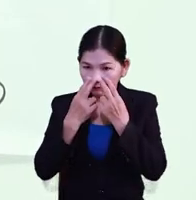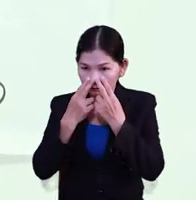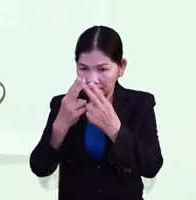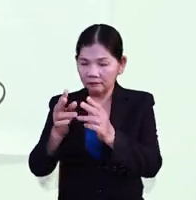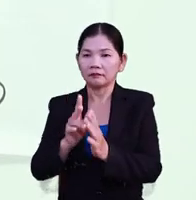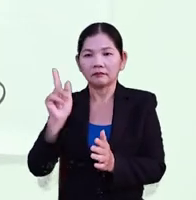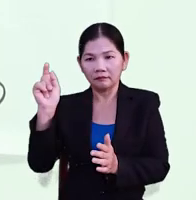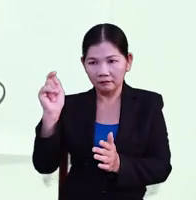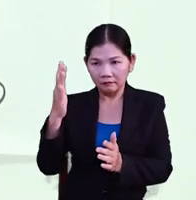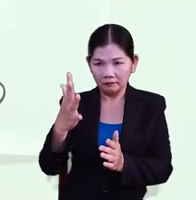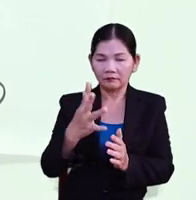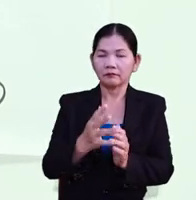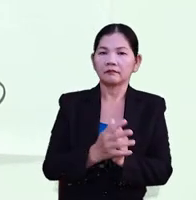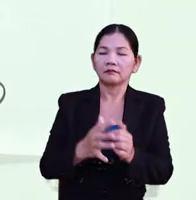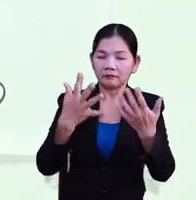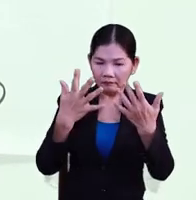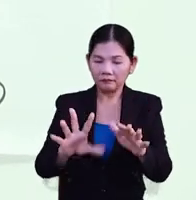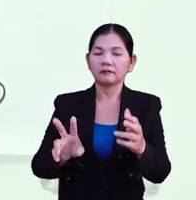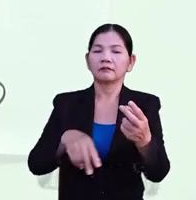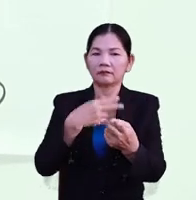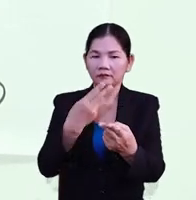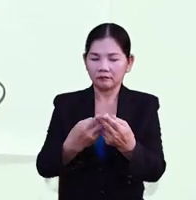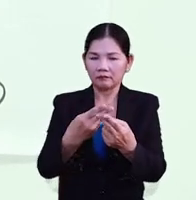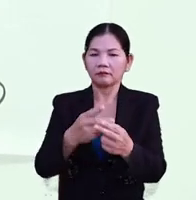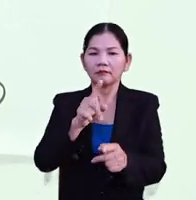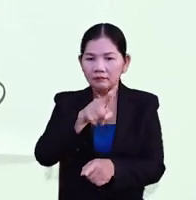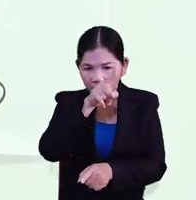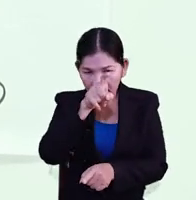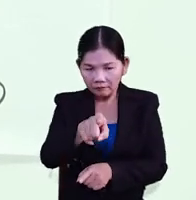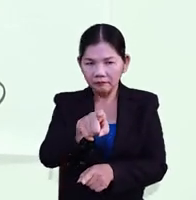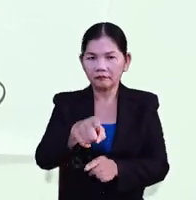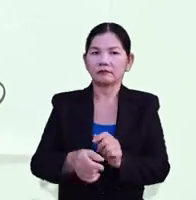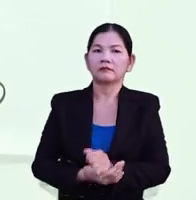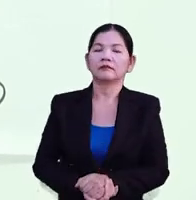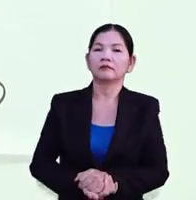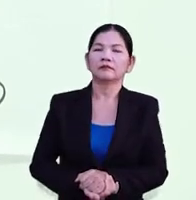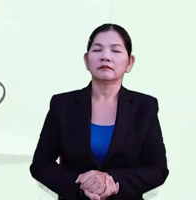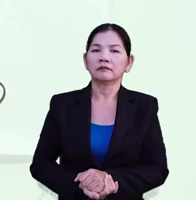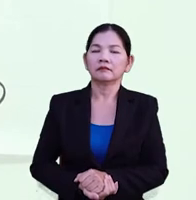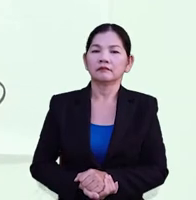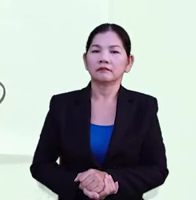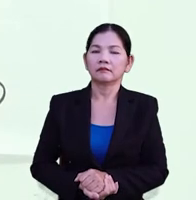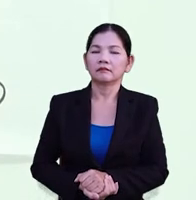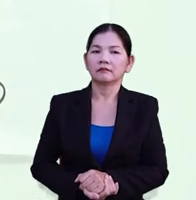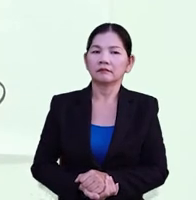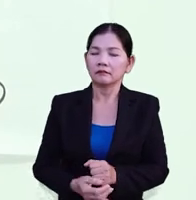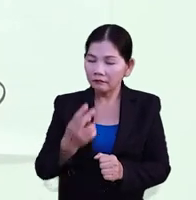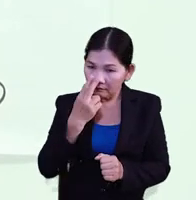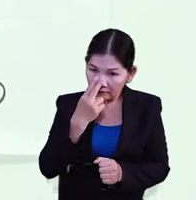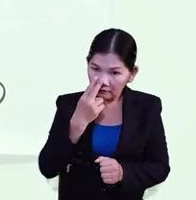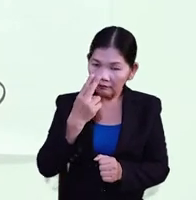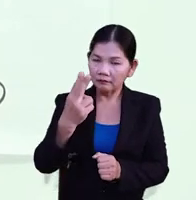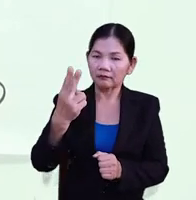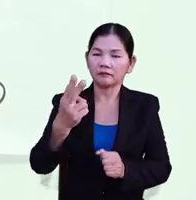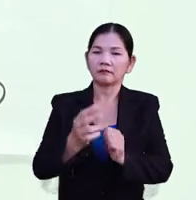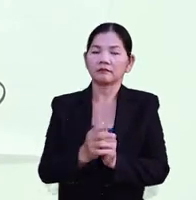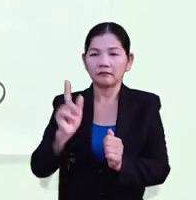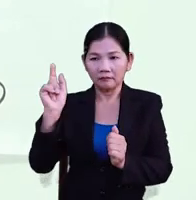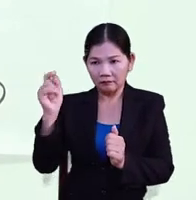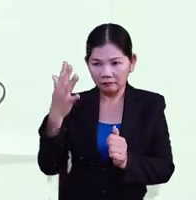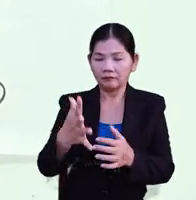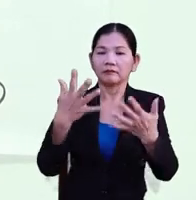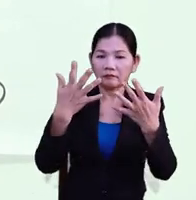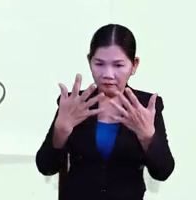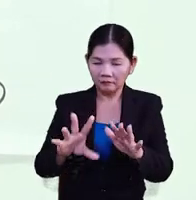រូបរួចឆ្លើយសំណួរណាកូនណាម្ដងទៀតចូលពិនិត្យរូប